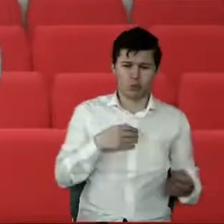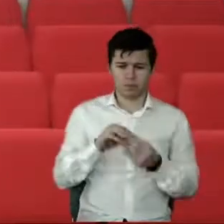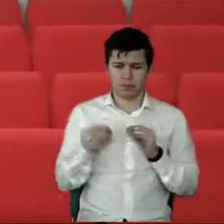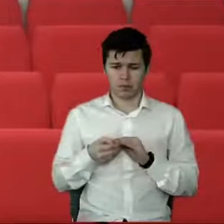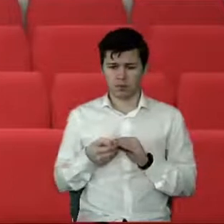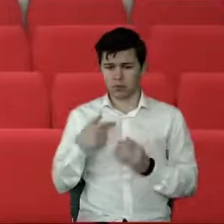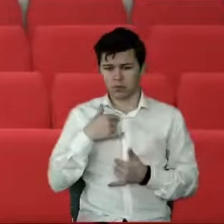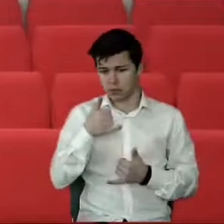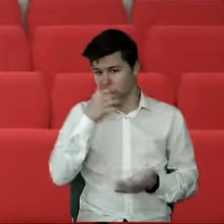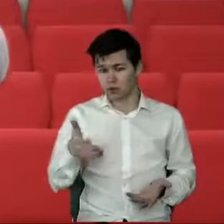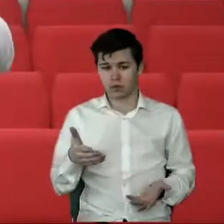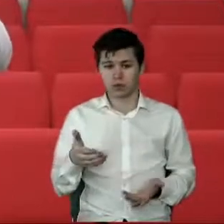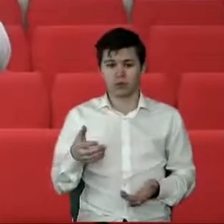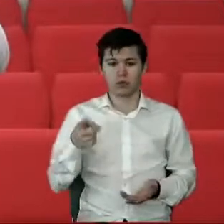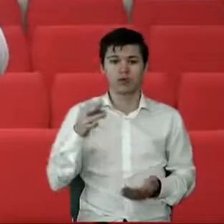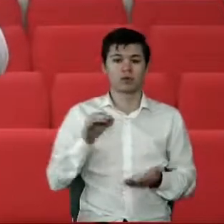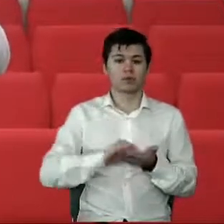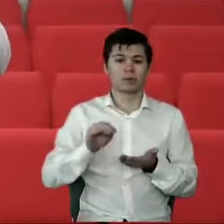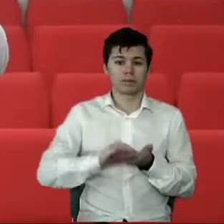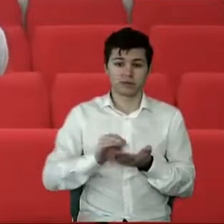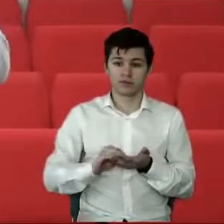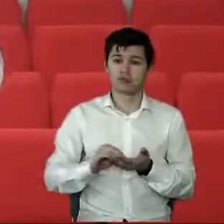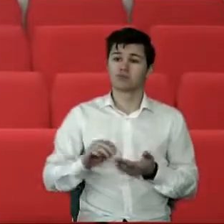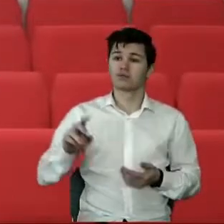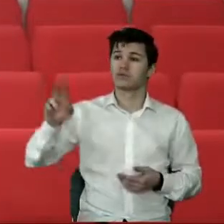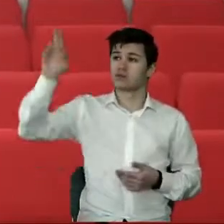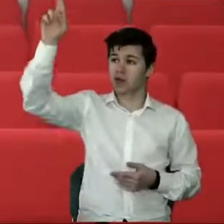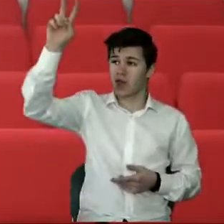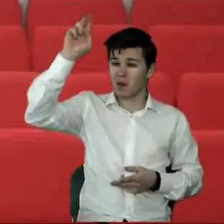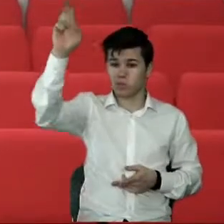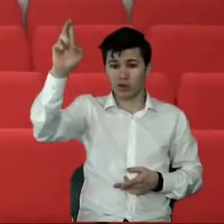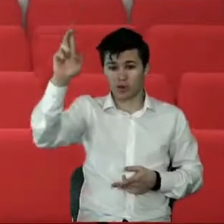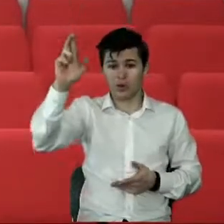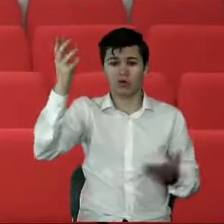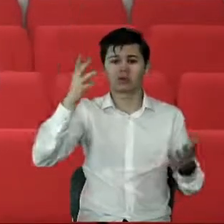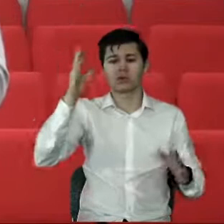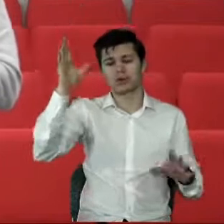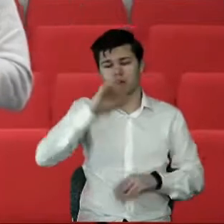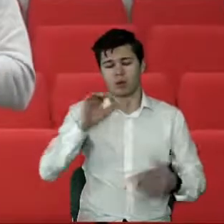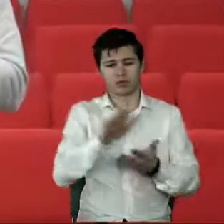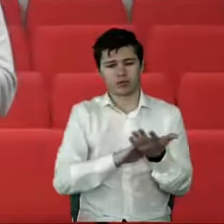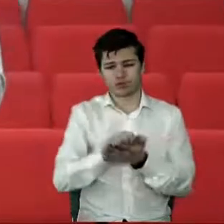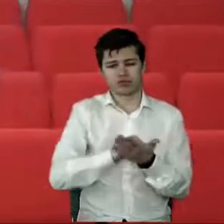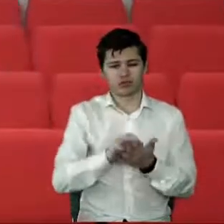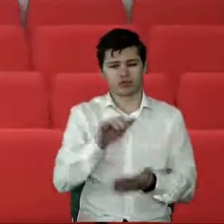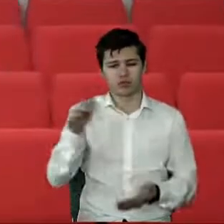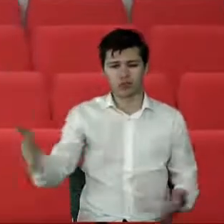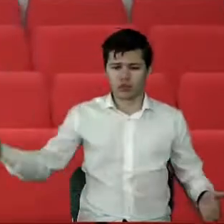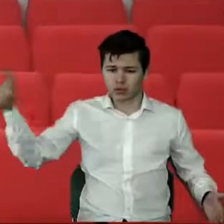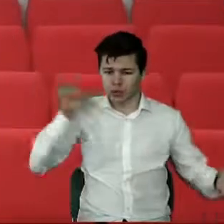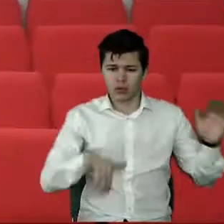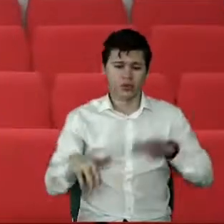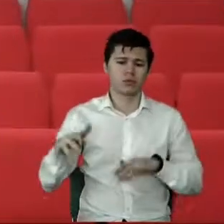«Я Бог, разрушающий горы и наполняющий долы». И то, что есть невозможным для человека, это